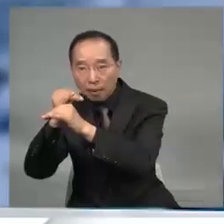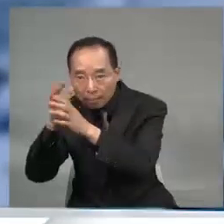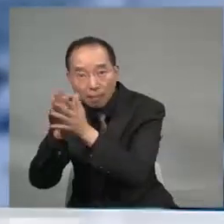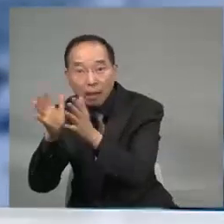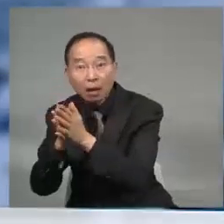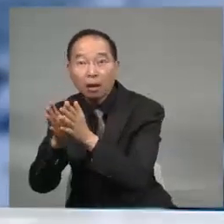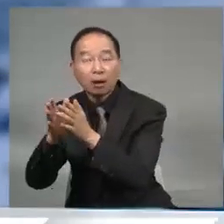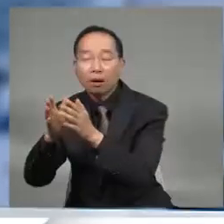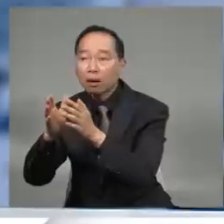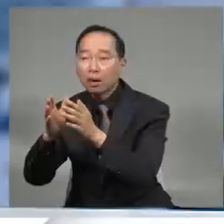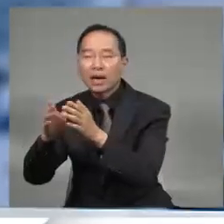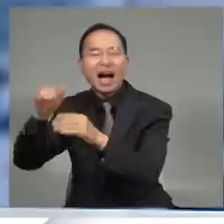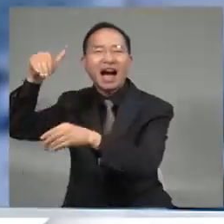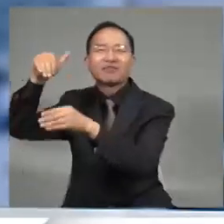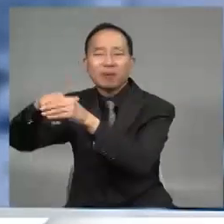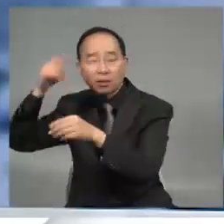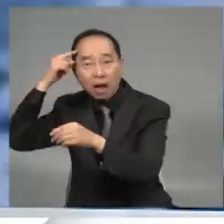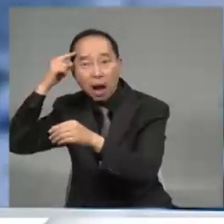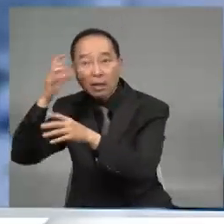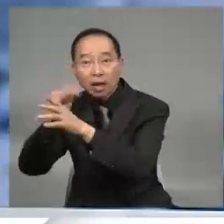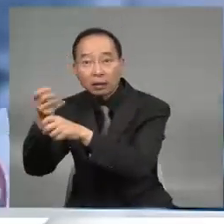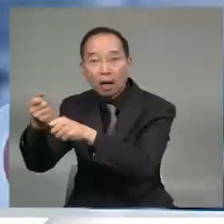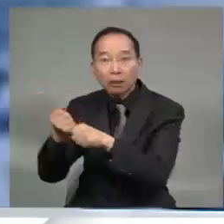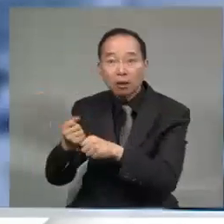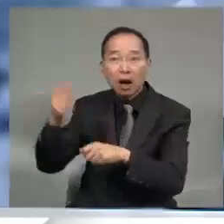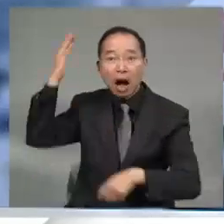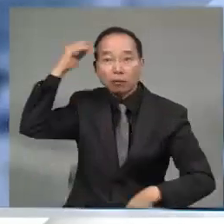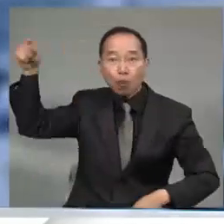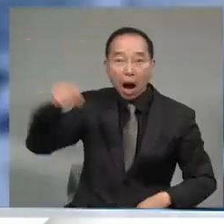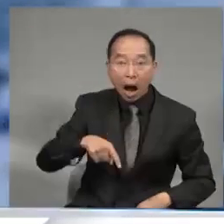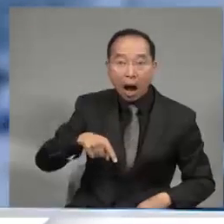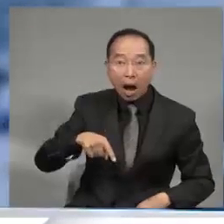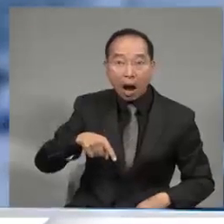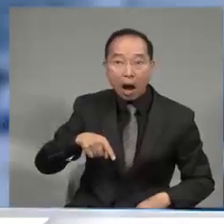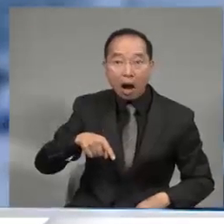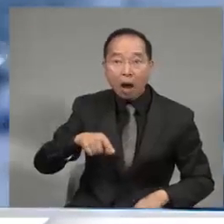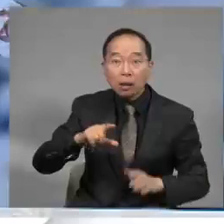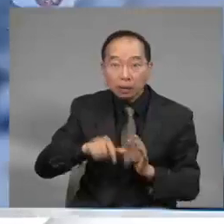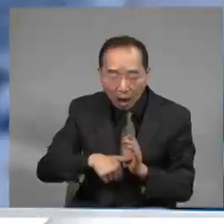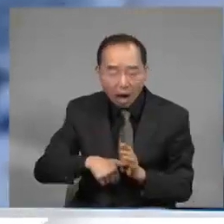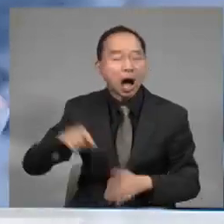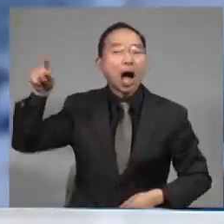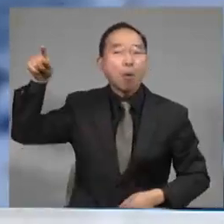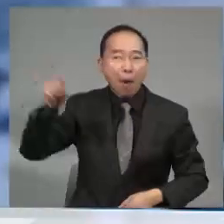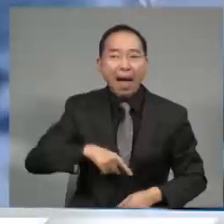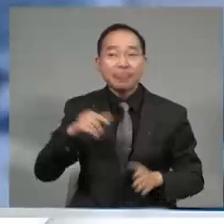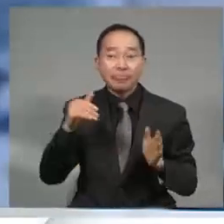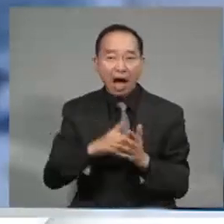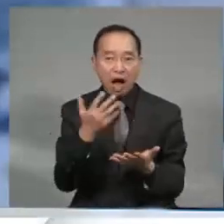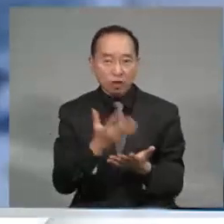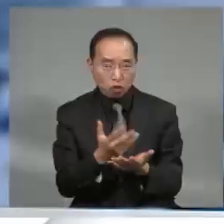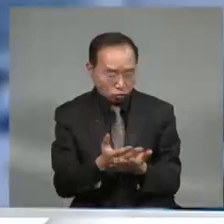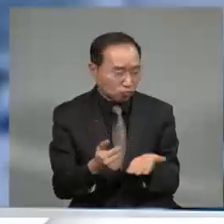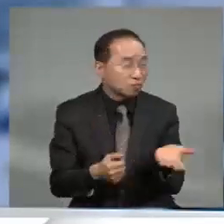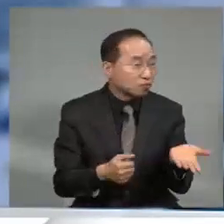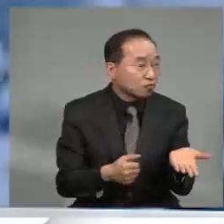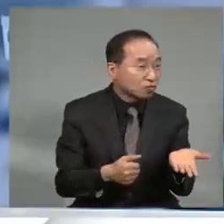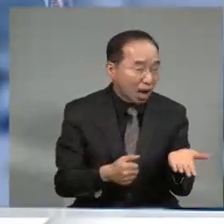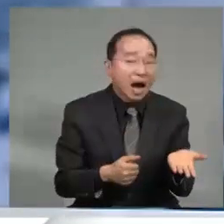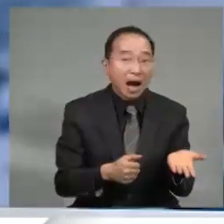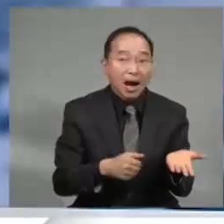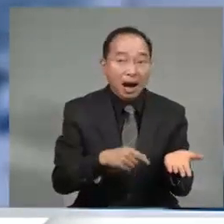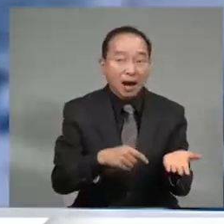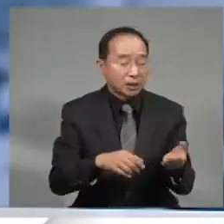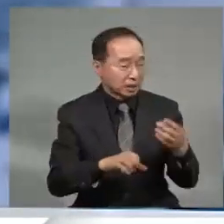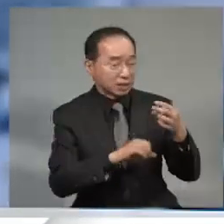귀국을 하시게 되는 경우에는요. 개시 전일까지 귀국하시는 분들은 그 귀국 서류를 증명할 수 있는 서류를 첨부하셔서 관할 구시군